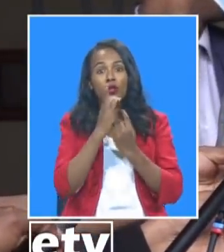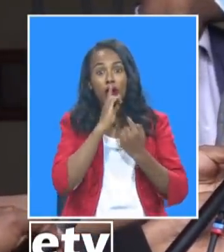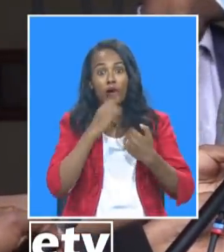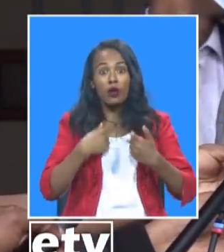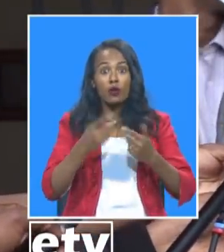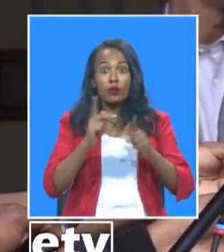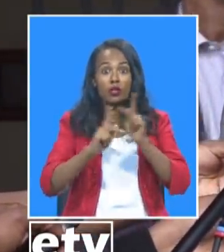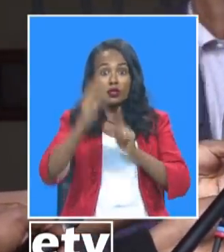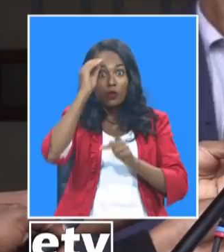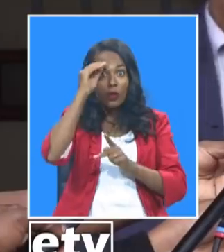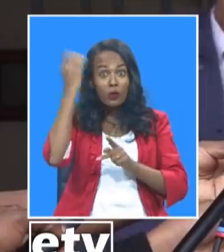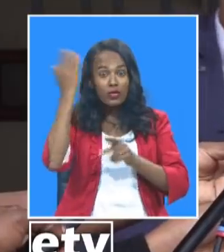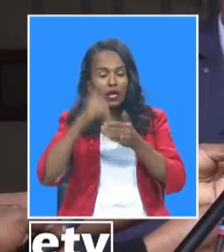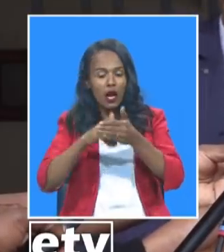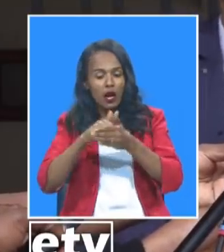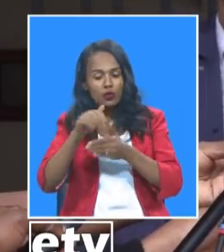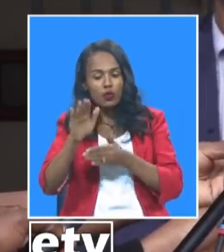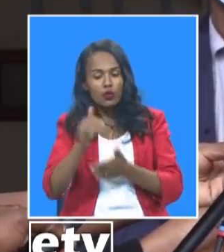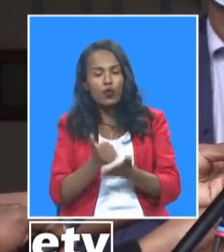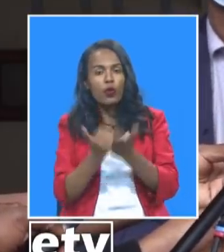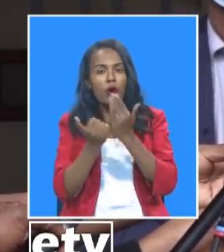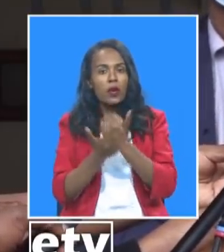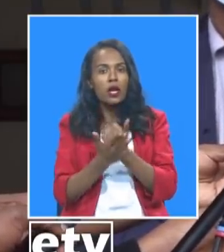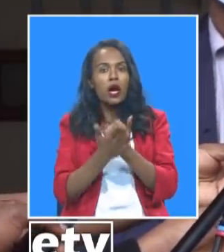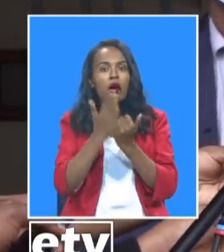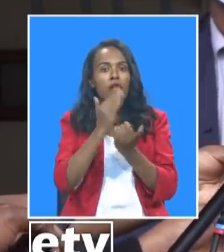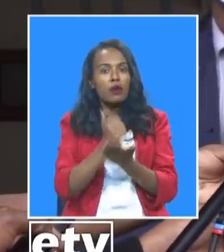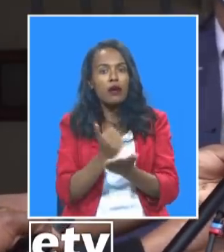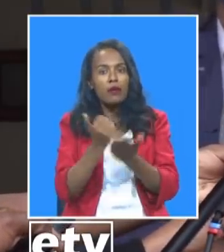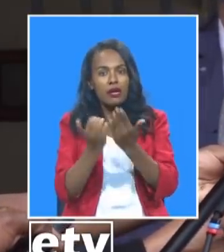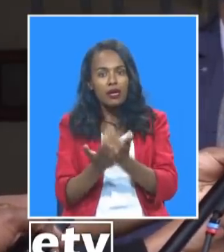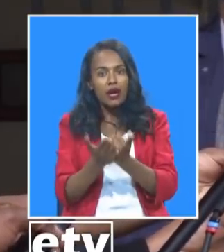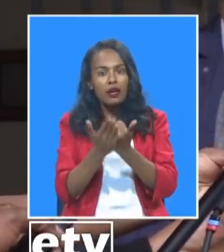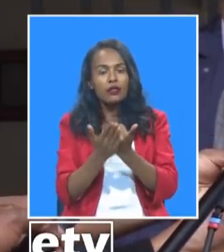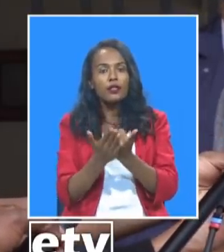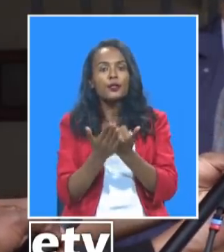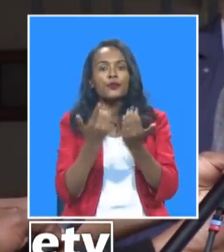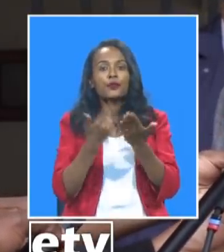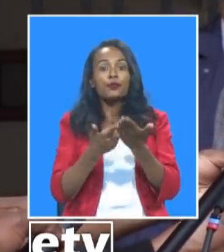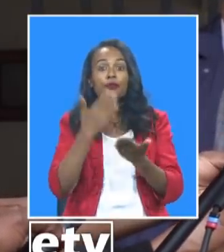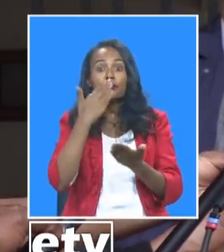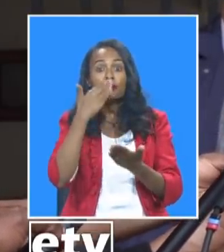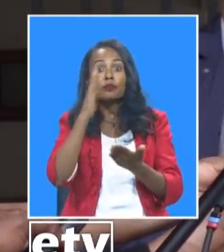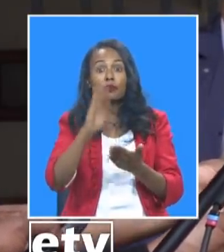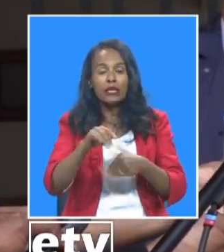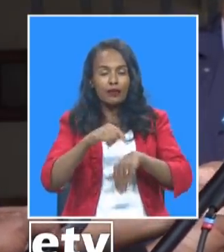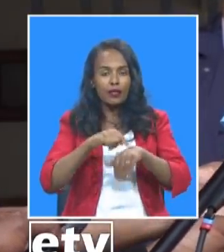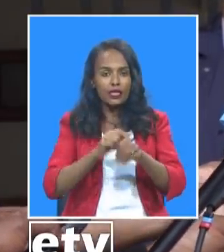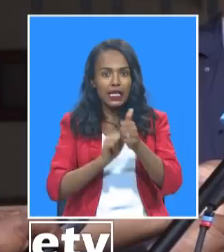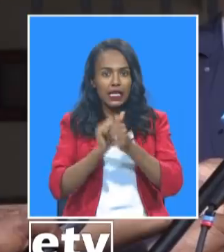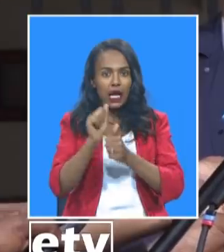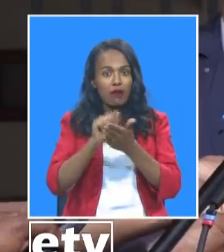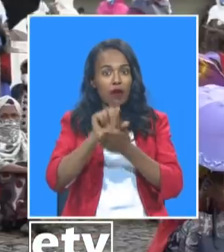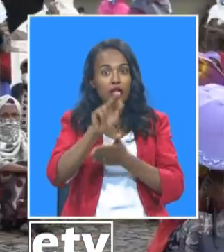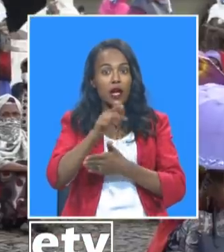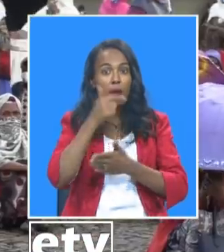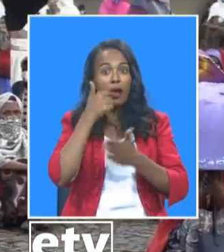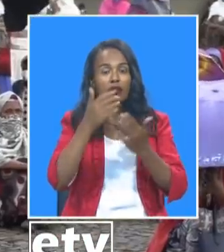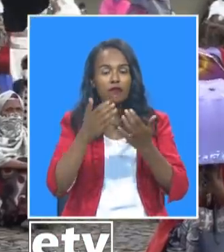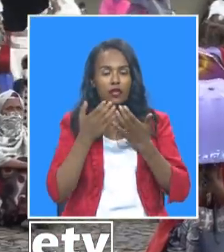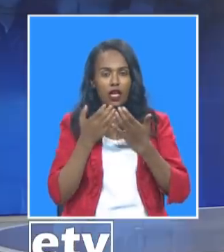ህብረተሰቡ ከመዘናጋት ወጥቶ በመደጋገፍ በመረዳዳት ይሄንን መጥፎ ጊዜ እንዲያልፍ አደራ ለማለት